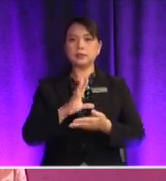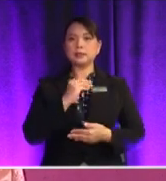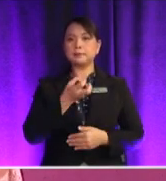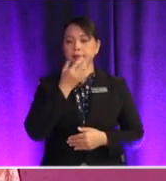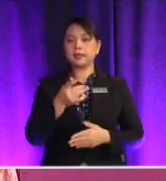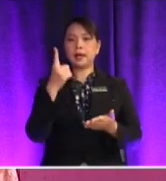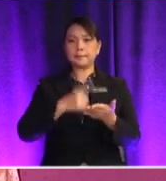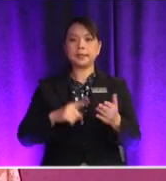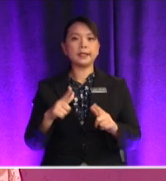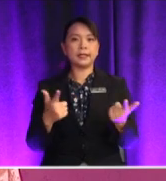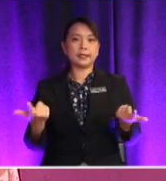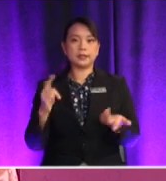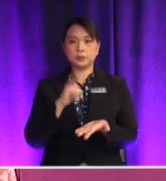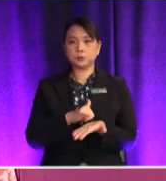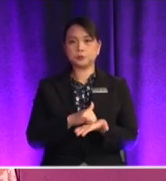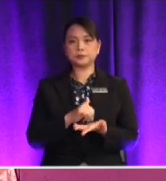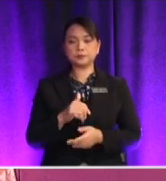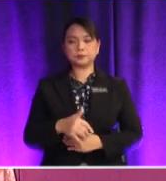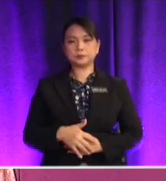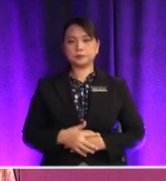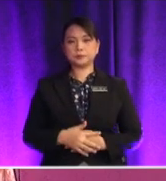itu? Okey, boleh angkat tangan?